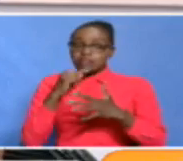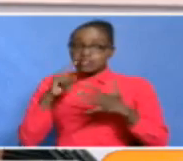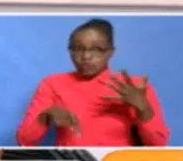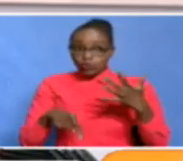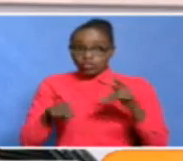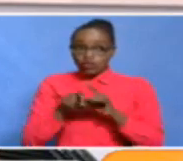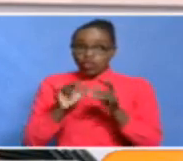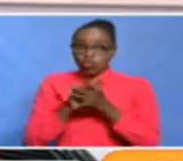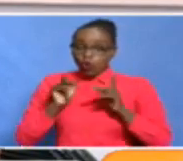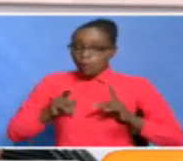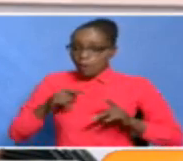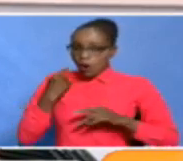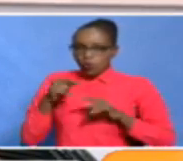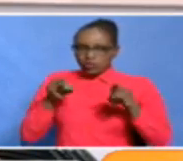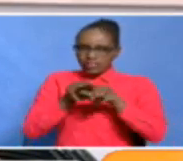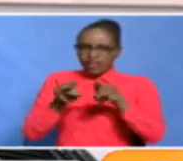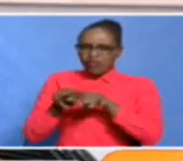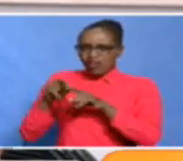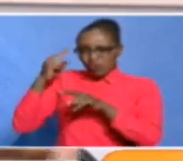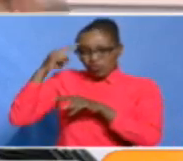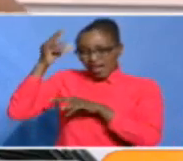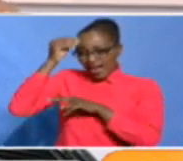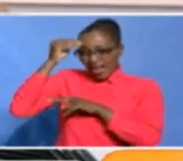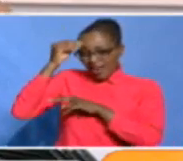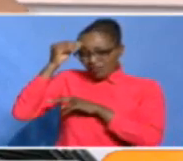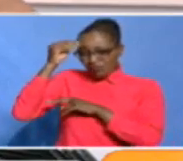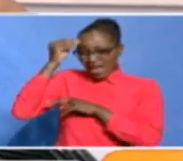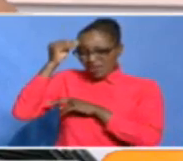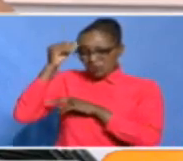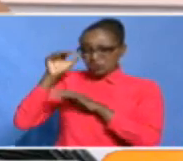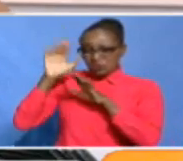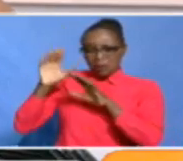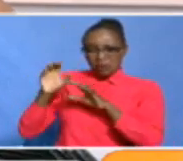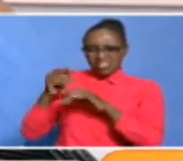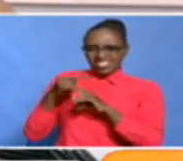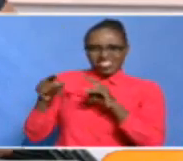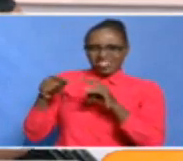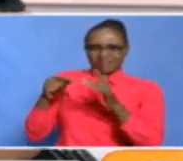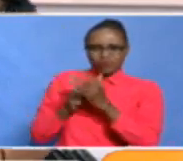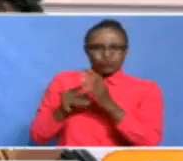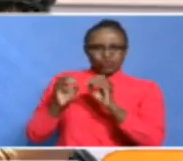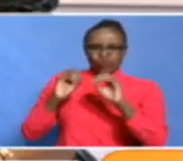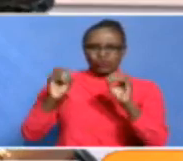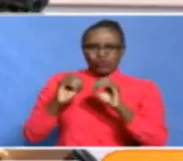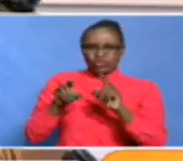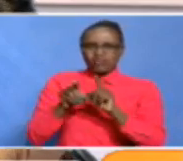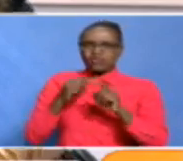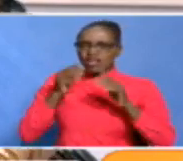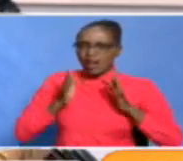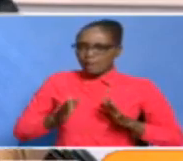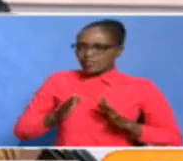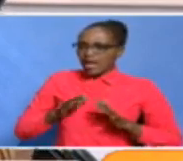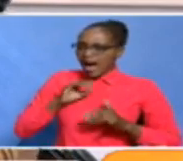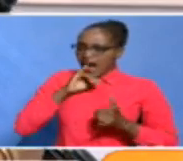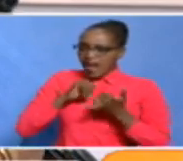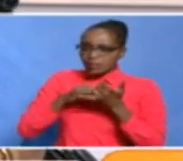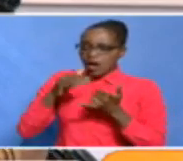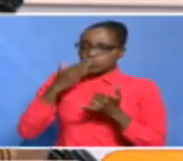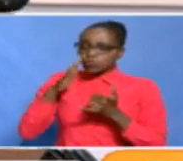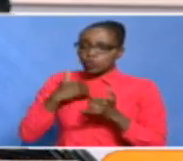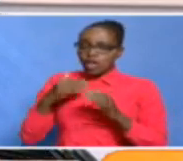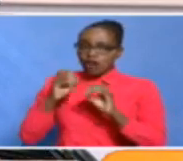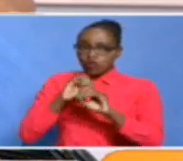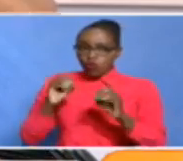naosema wanaotokota ambao hauko hivyo. Sifikiri kusoma ndio nini? Elimu kubwa sana ya kuzaliwa. Wewe utamwambia je mume chumvi? Chumvi